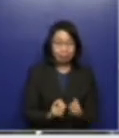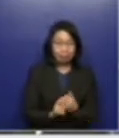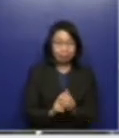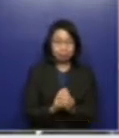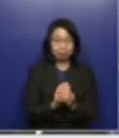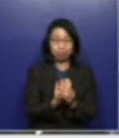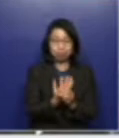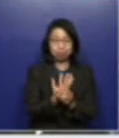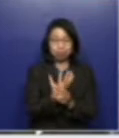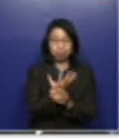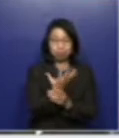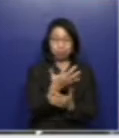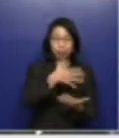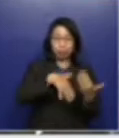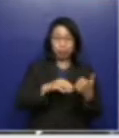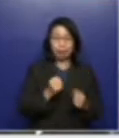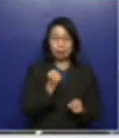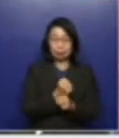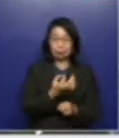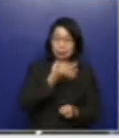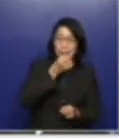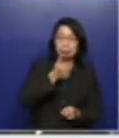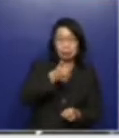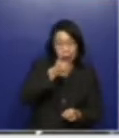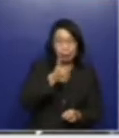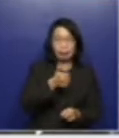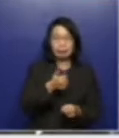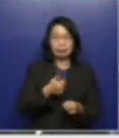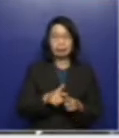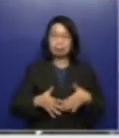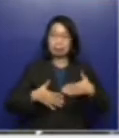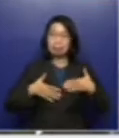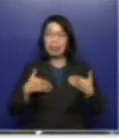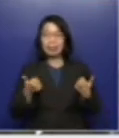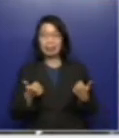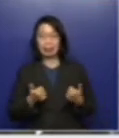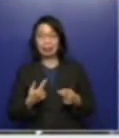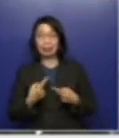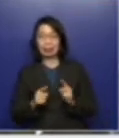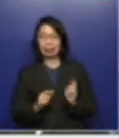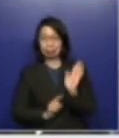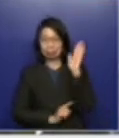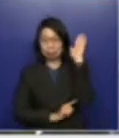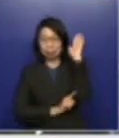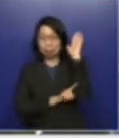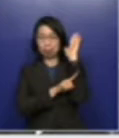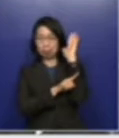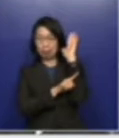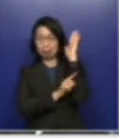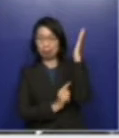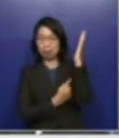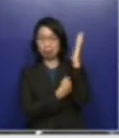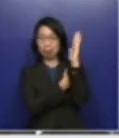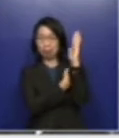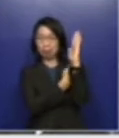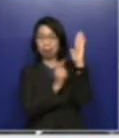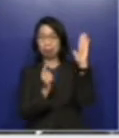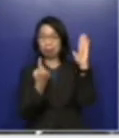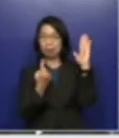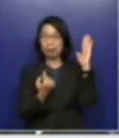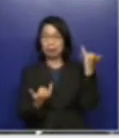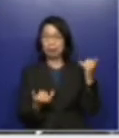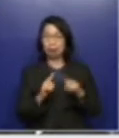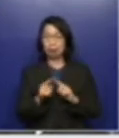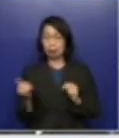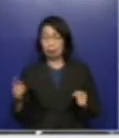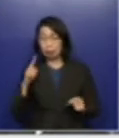หักอย่าว่าจะได้เกิดใหม่เลยนะครับไอ้หน่ออ่อนนี่ไม่มีสิทธิ์เกิดใหม่เลยฮะมันตายอย่าง